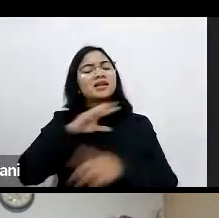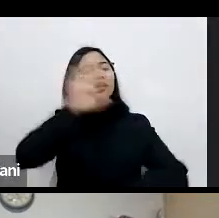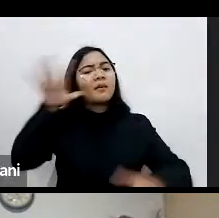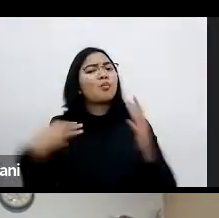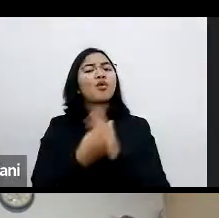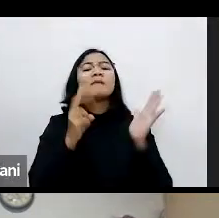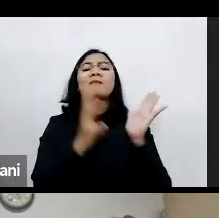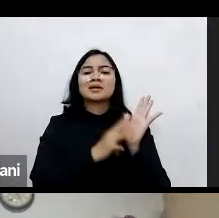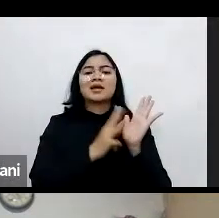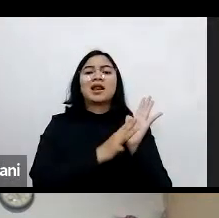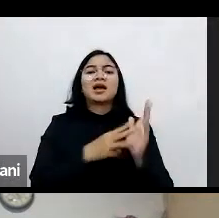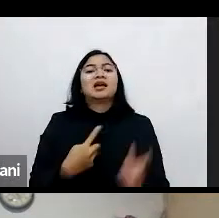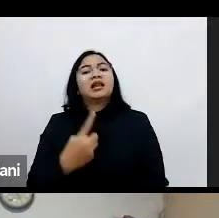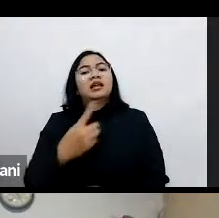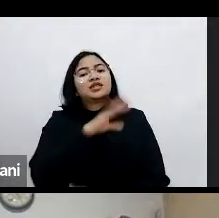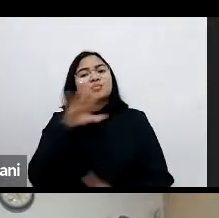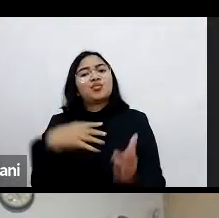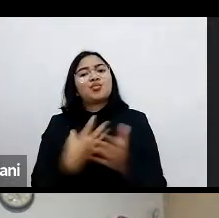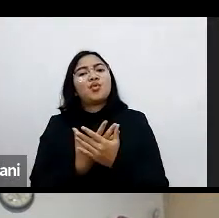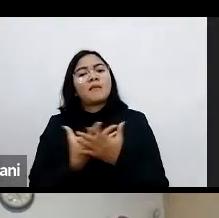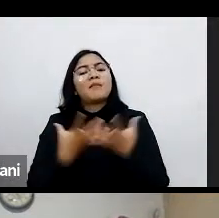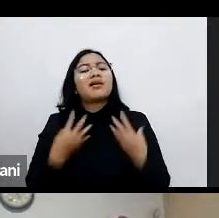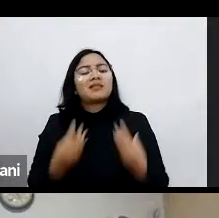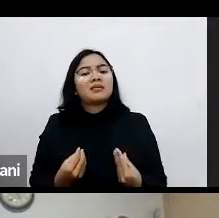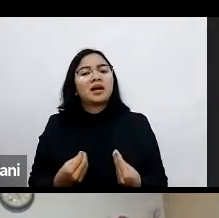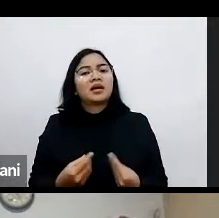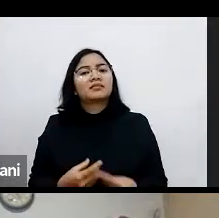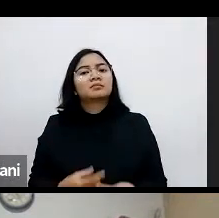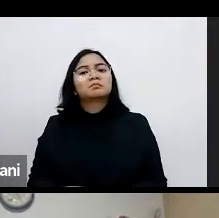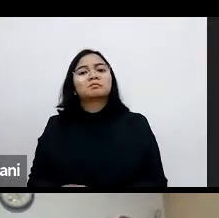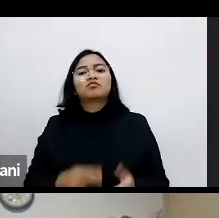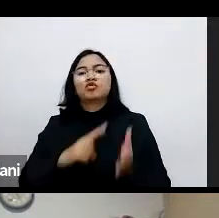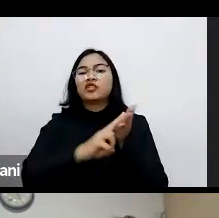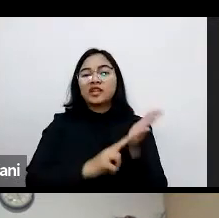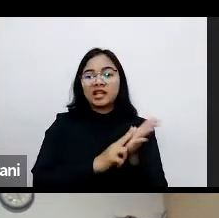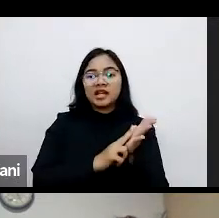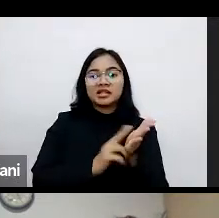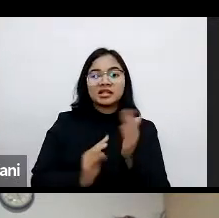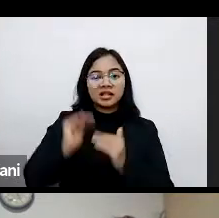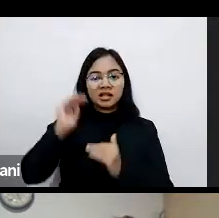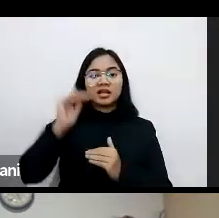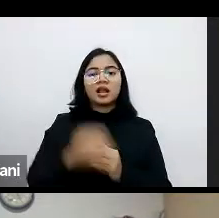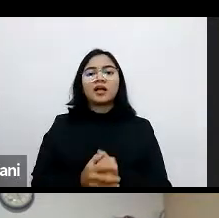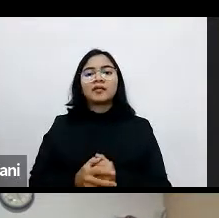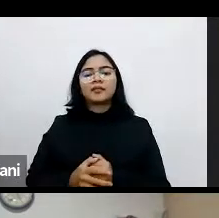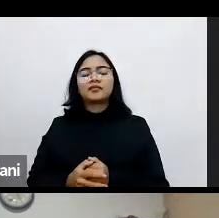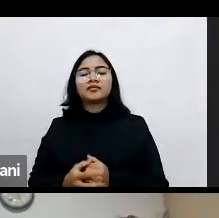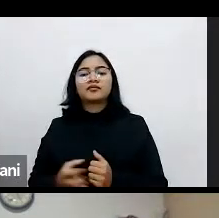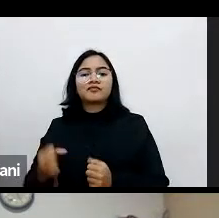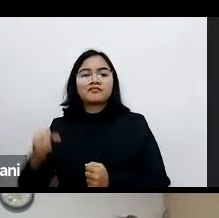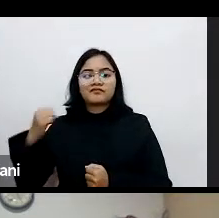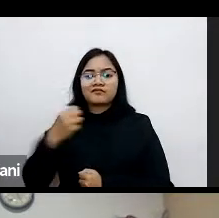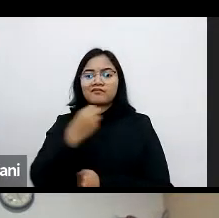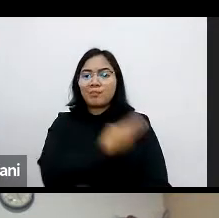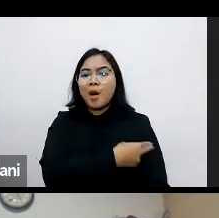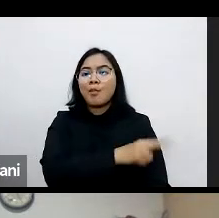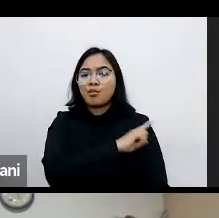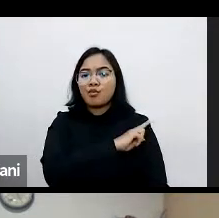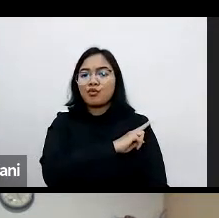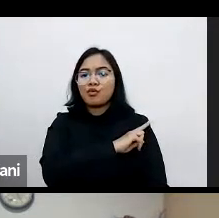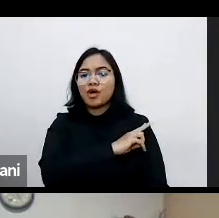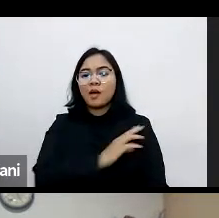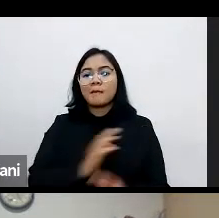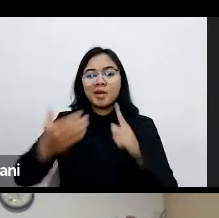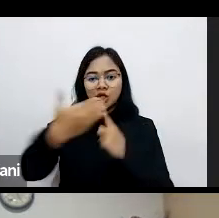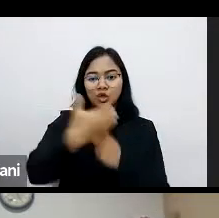bahwa perguruan tinggi dan pendidikan tinggi tentunya itu mampu membela kelompok-kelompok rentan